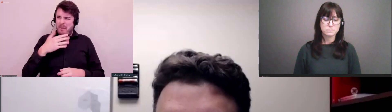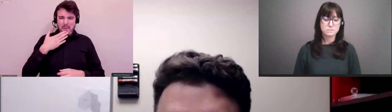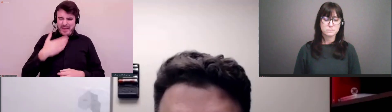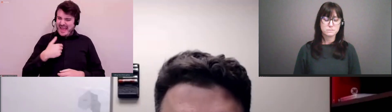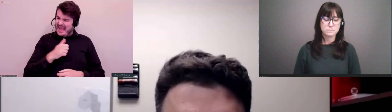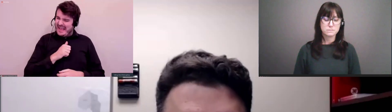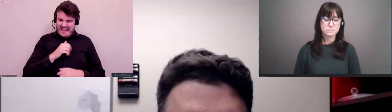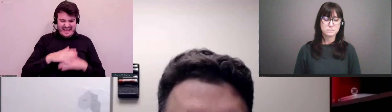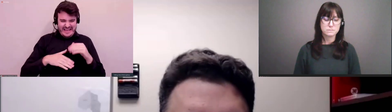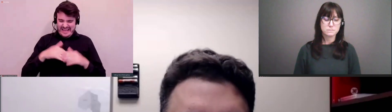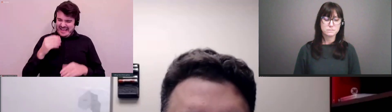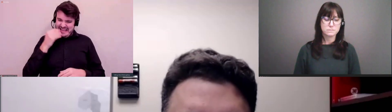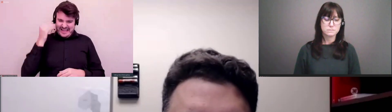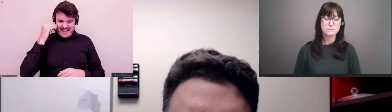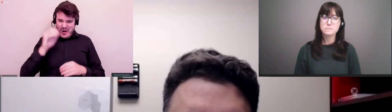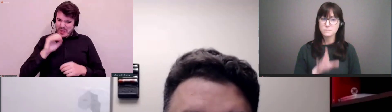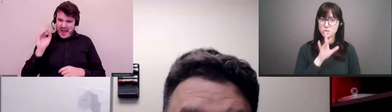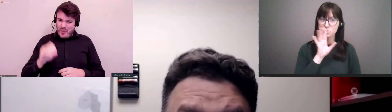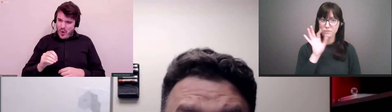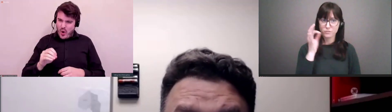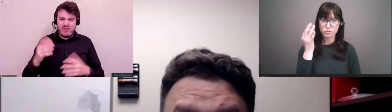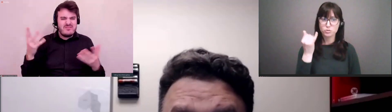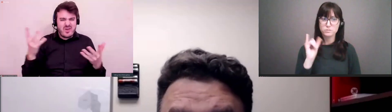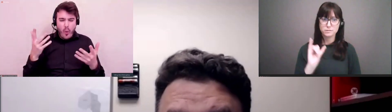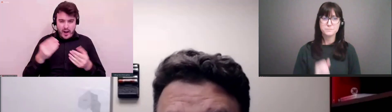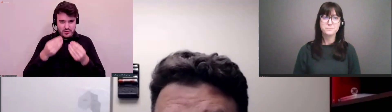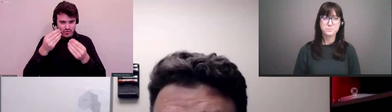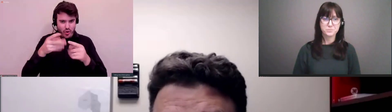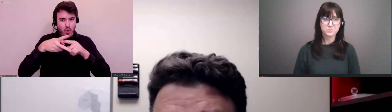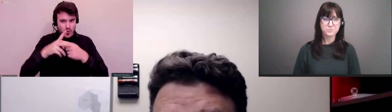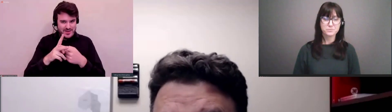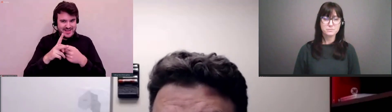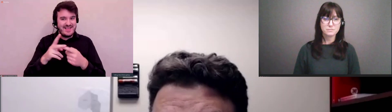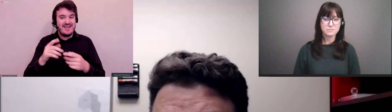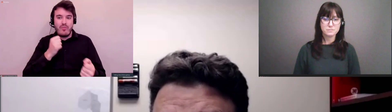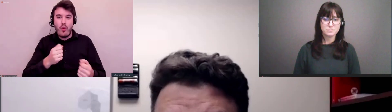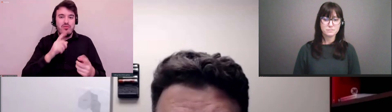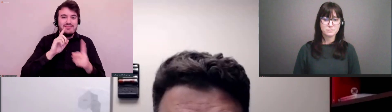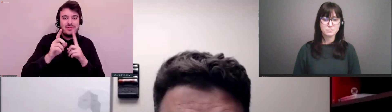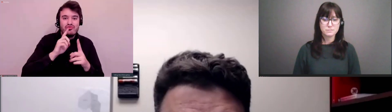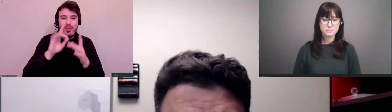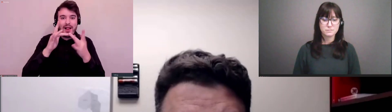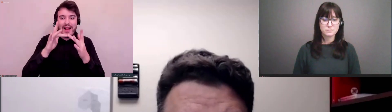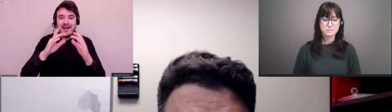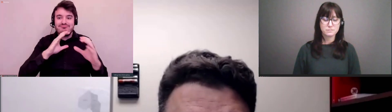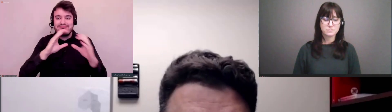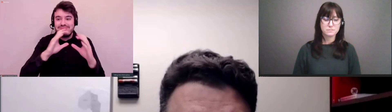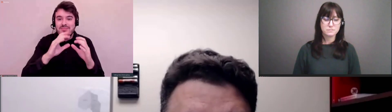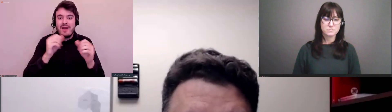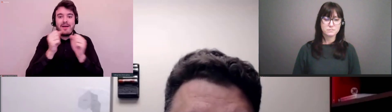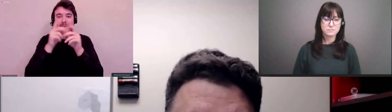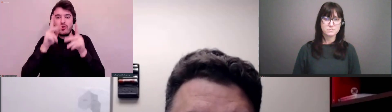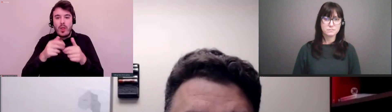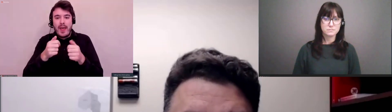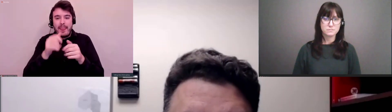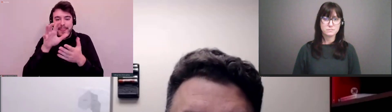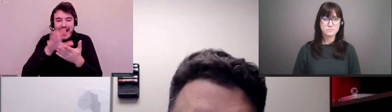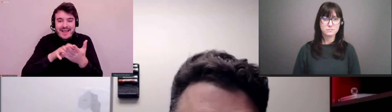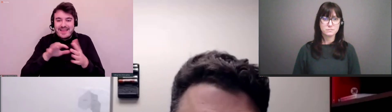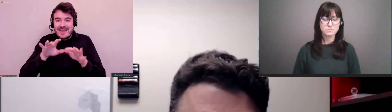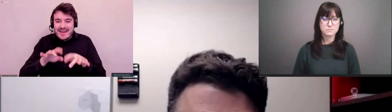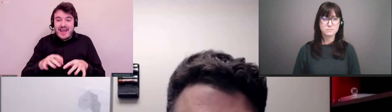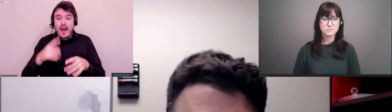par texte qui permet aux victimes et aux survivants de violences et d'abus domestiques d'obtenir de l'aide et du